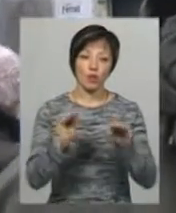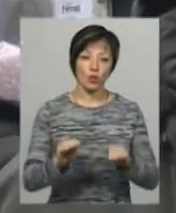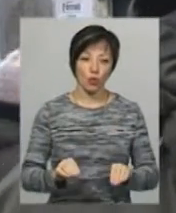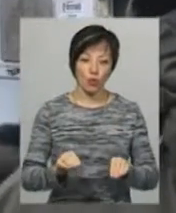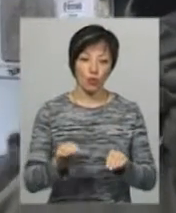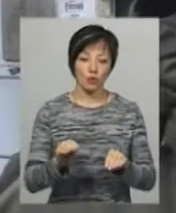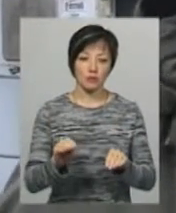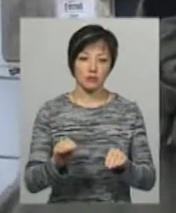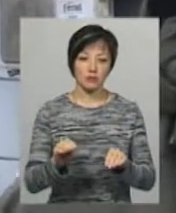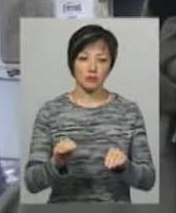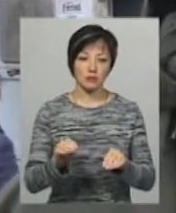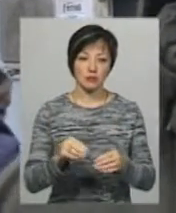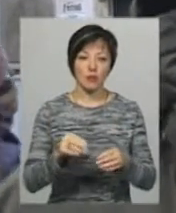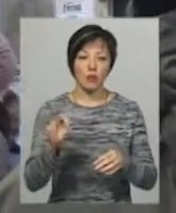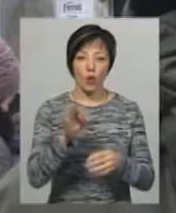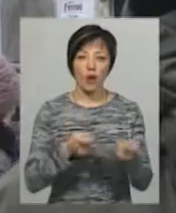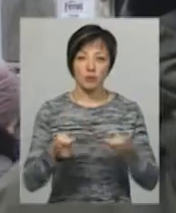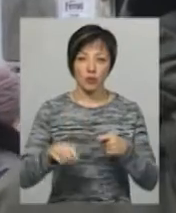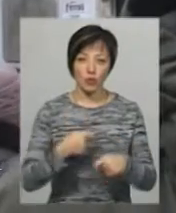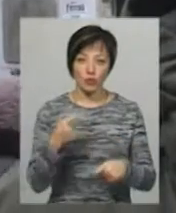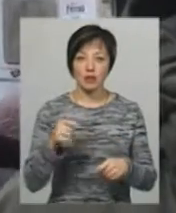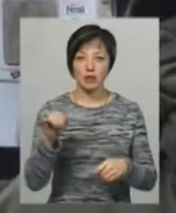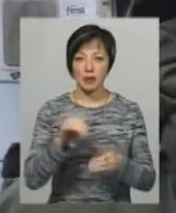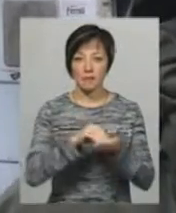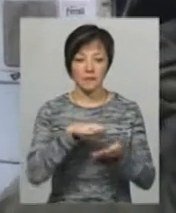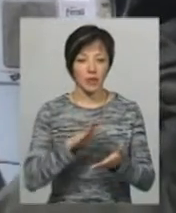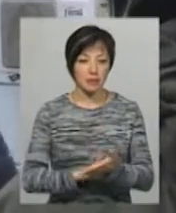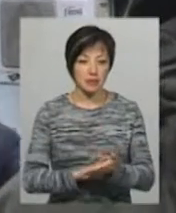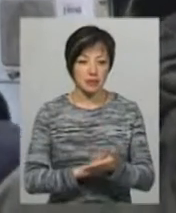протоколи про адміністративне правопорушення, складати акти та приписи.